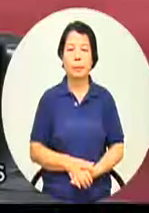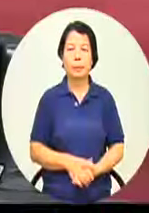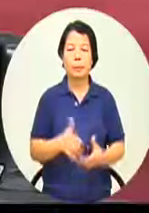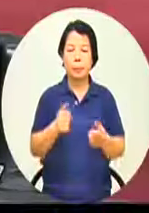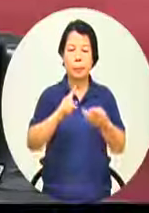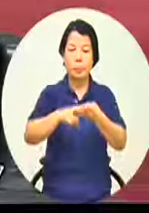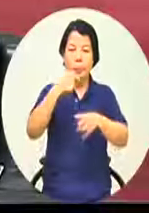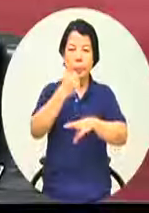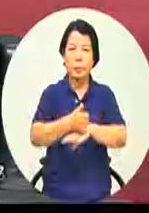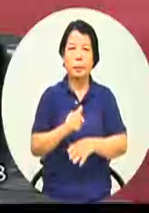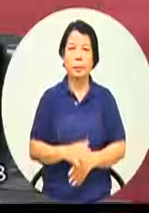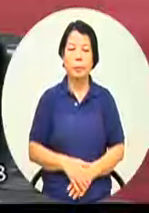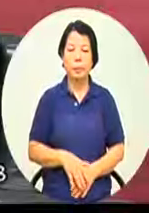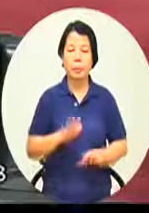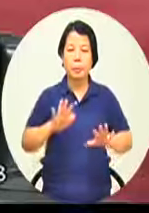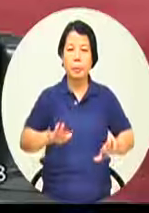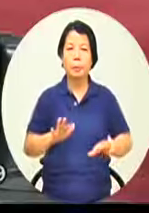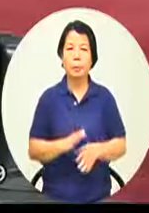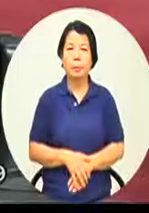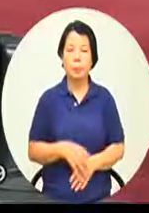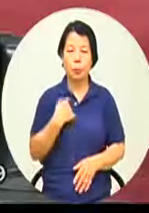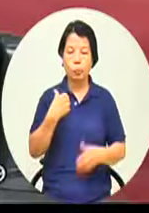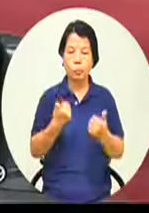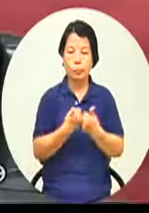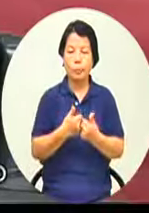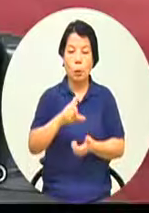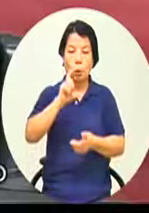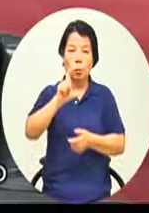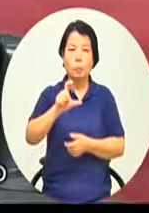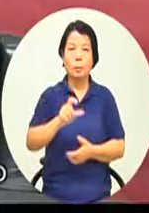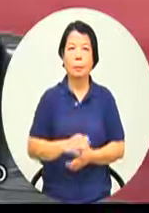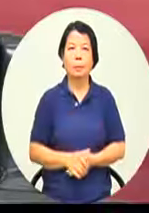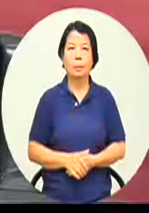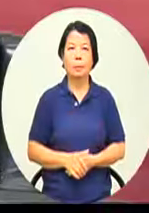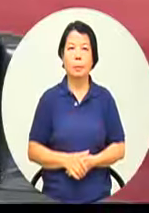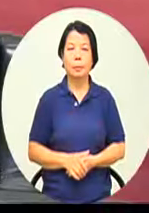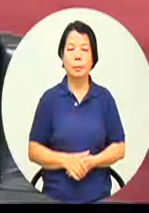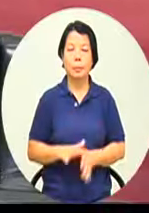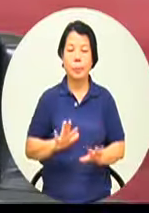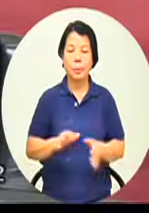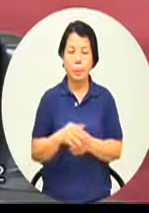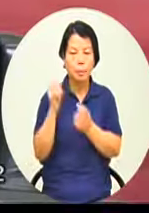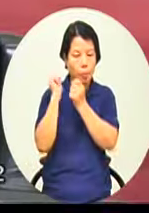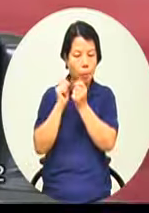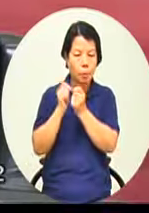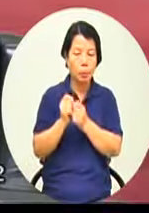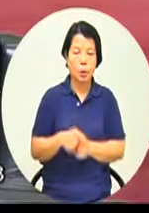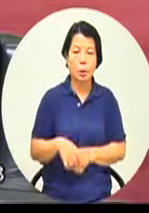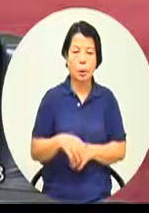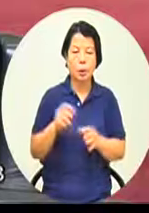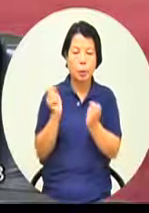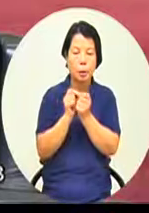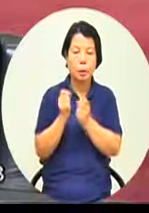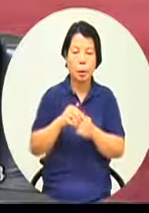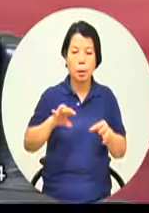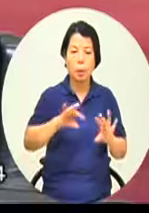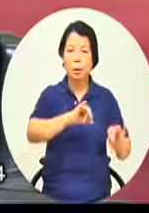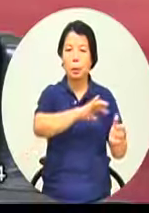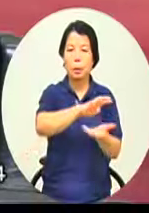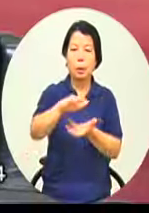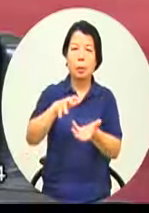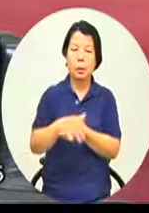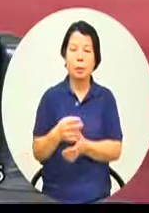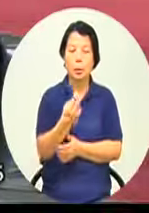主席。好，今天呢，我的议题呢，跟我们近期来地球的气化变迁产生了很大的变